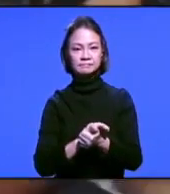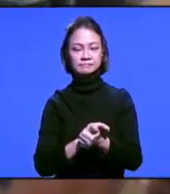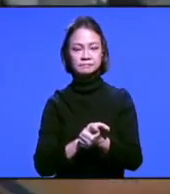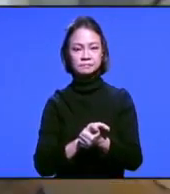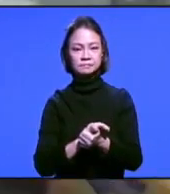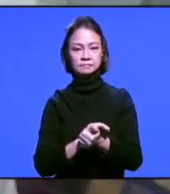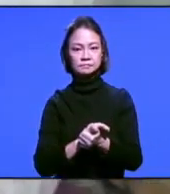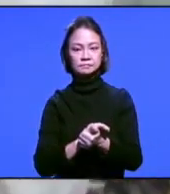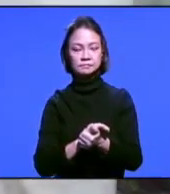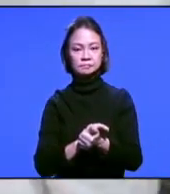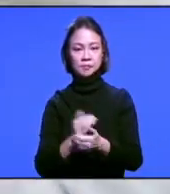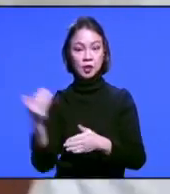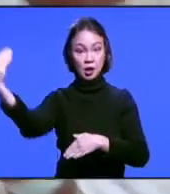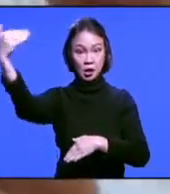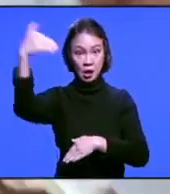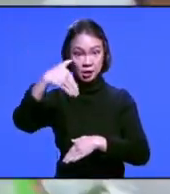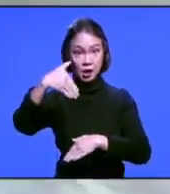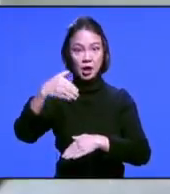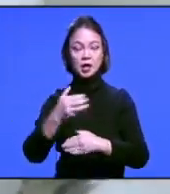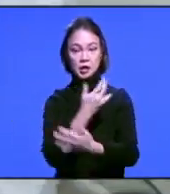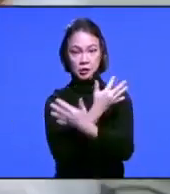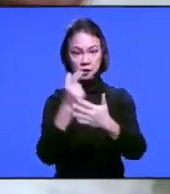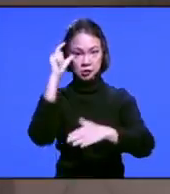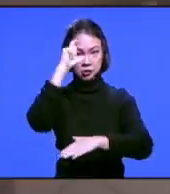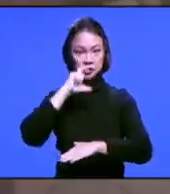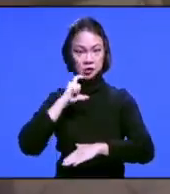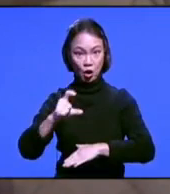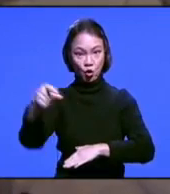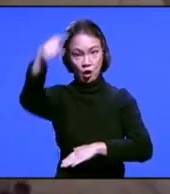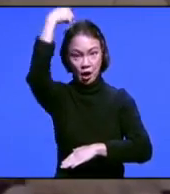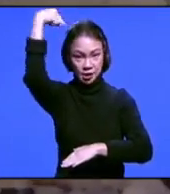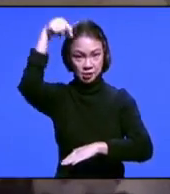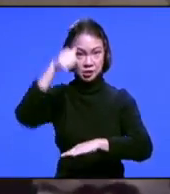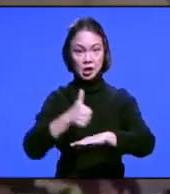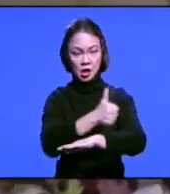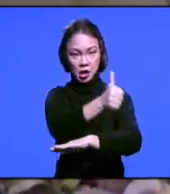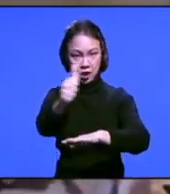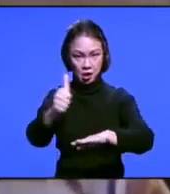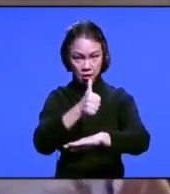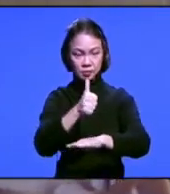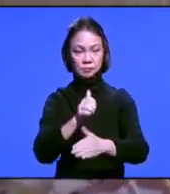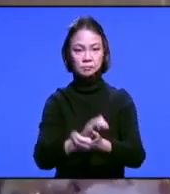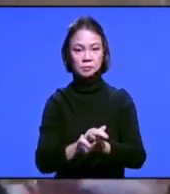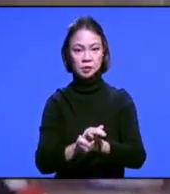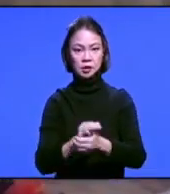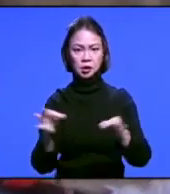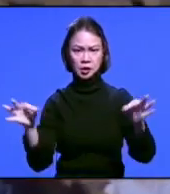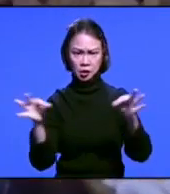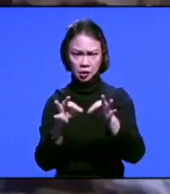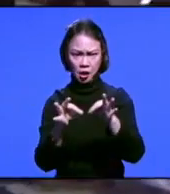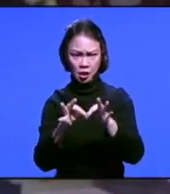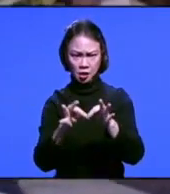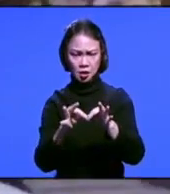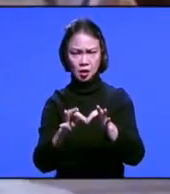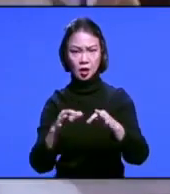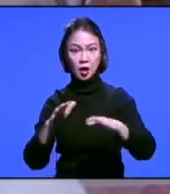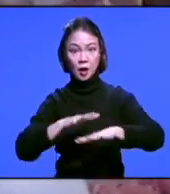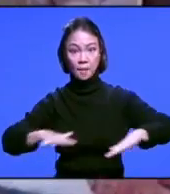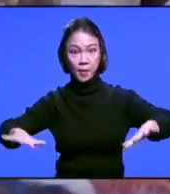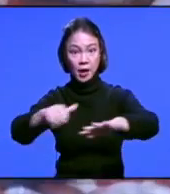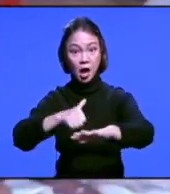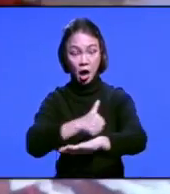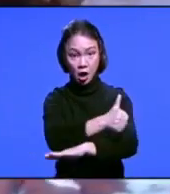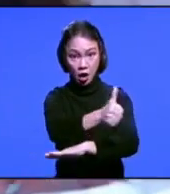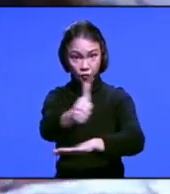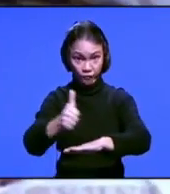selain kedatangan jemaah di Padang Arafah, juga kami dapat memantau bahwa dari jari jemaah yang memang letaknya berdekatan dengan Padang Arafah, sudah